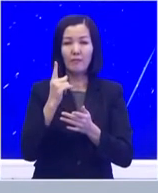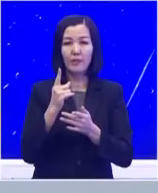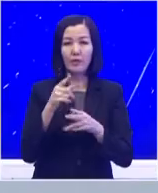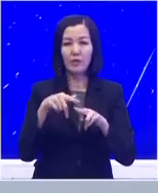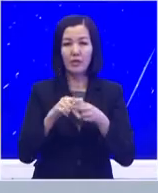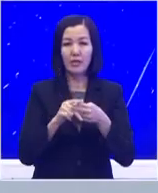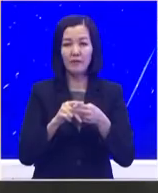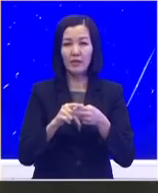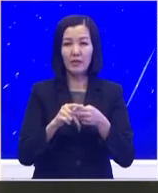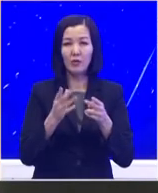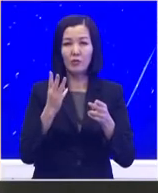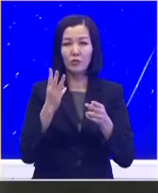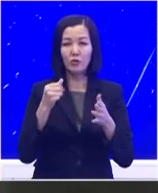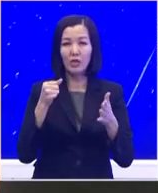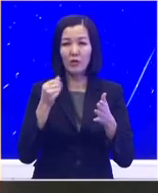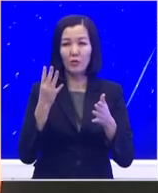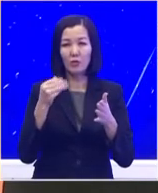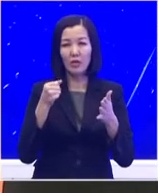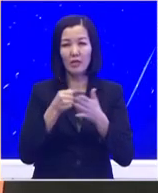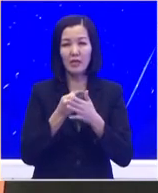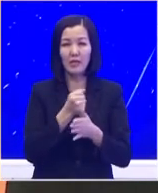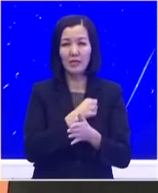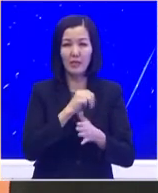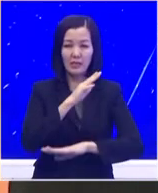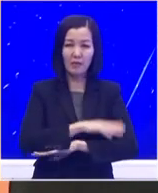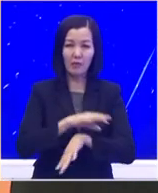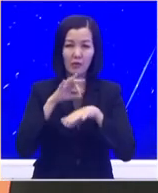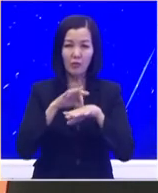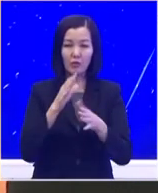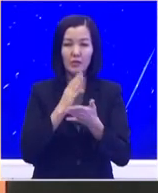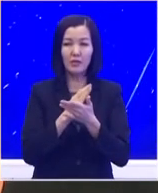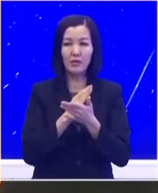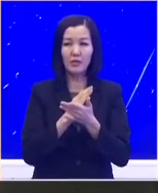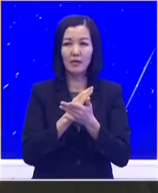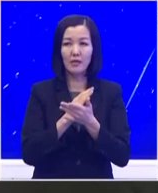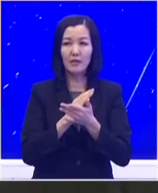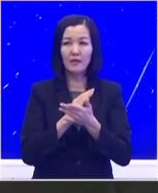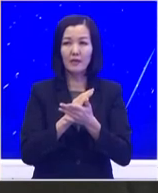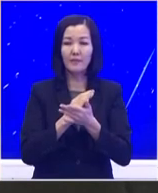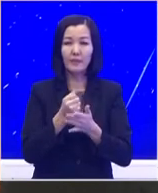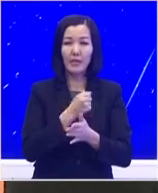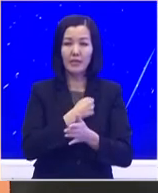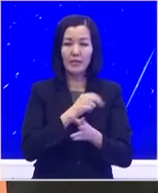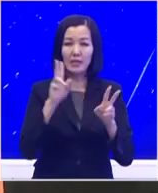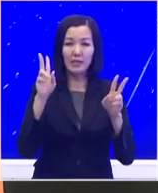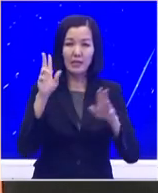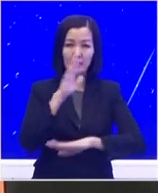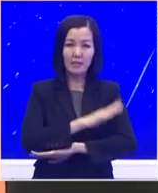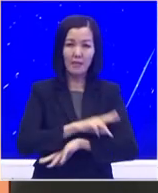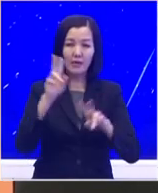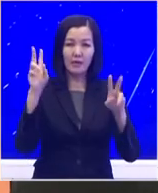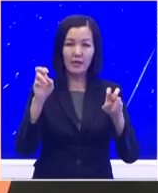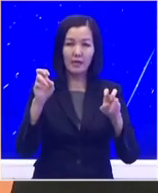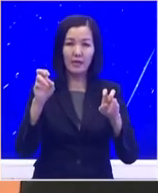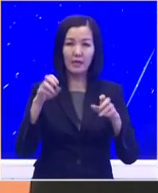1:30-дан сағат 3:30-ға дейін 4-ке дейін біздің әскери сабақтар жүреді. Әскери сабағының тақырыбына бұлар саптық